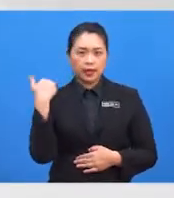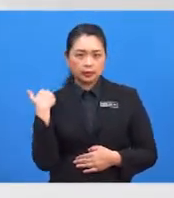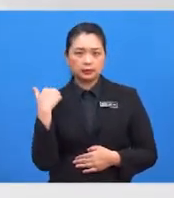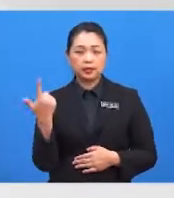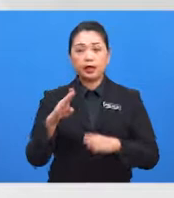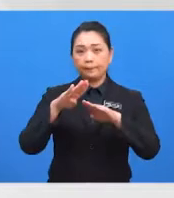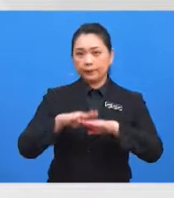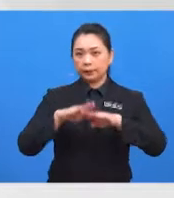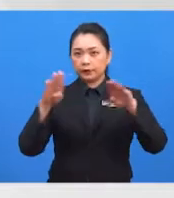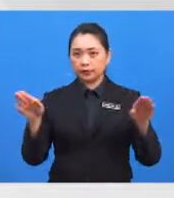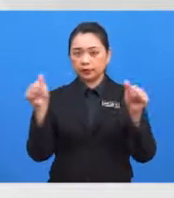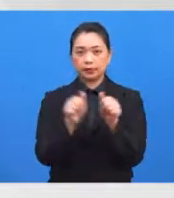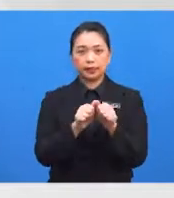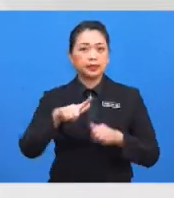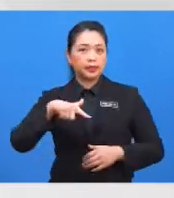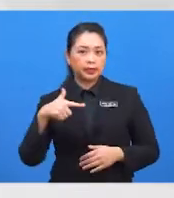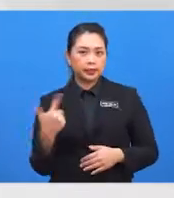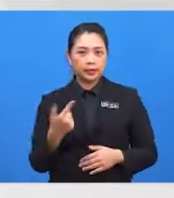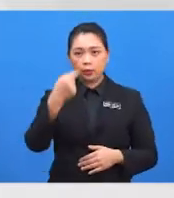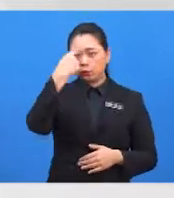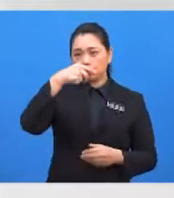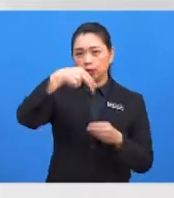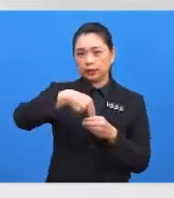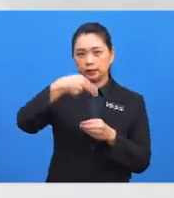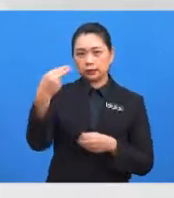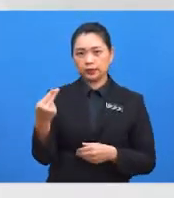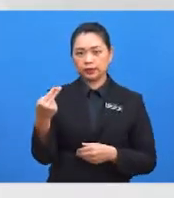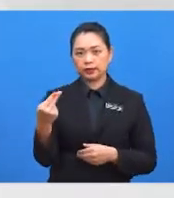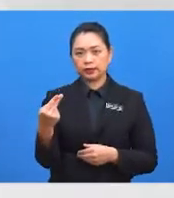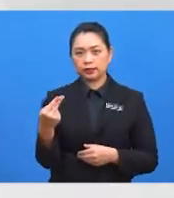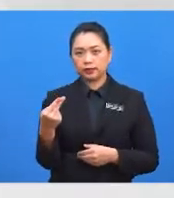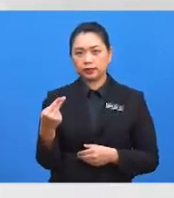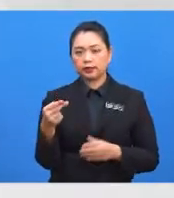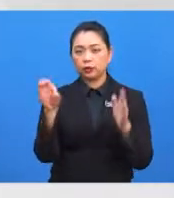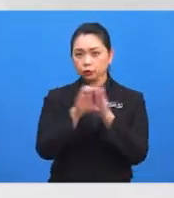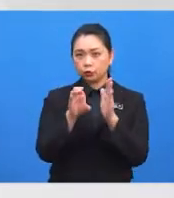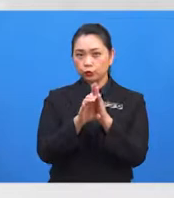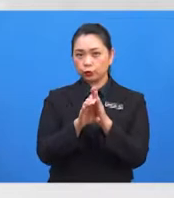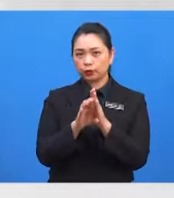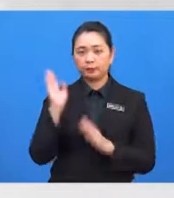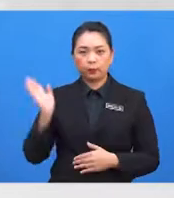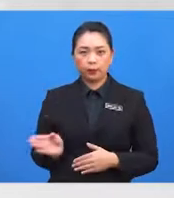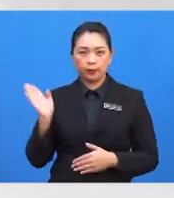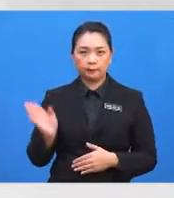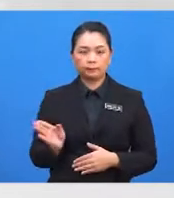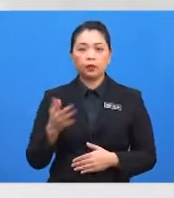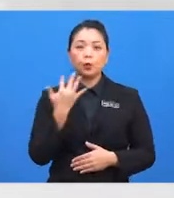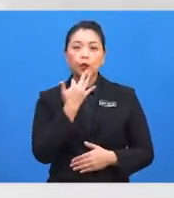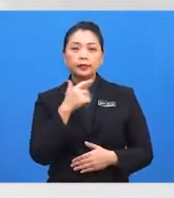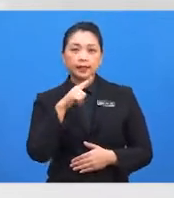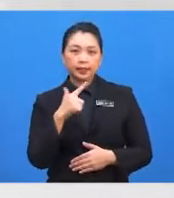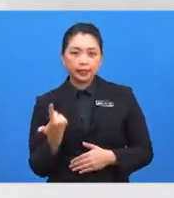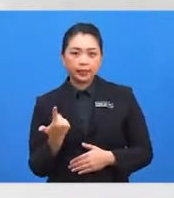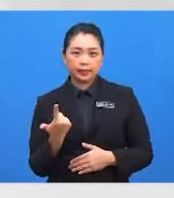dengan item yang lain. Untuk menghasilkan kontras seperti contoh di bawah, warna lain